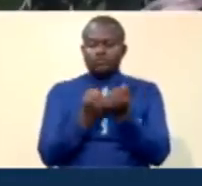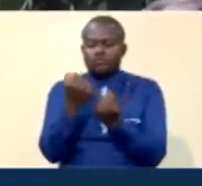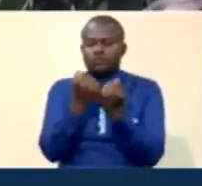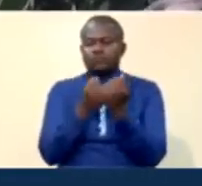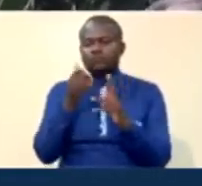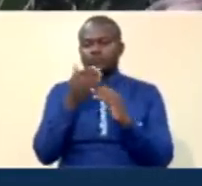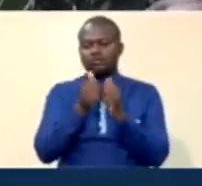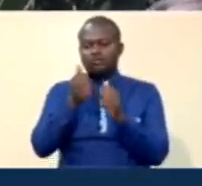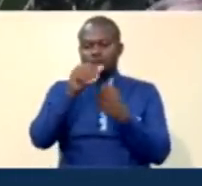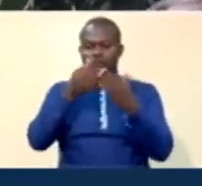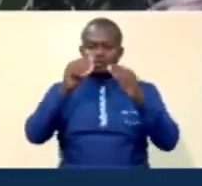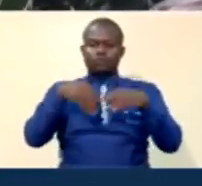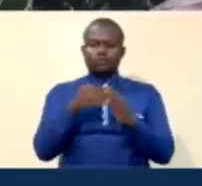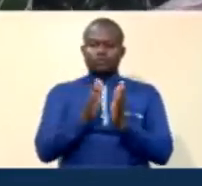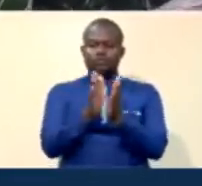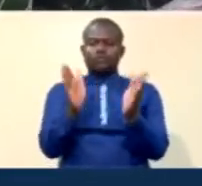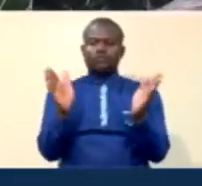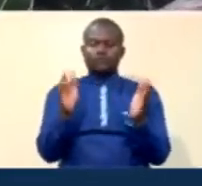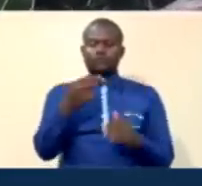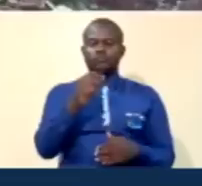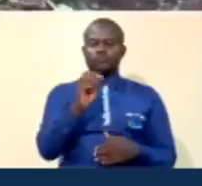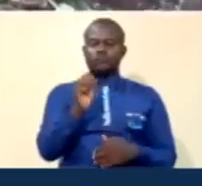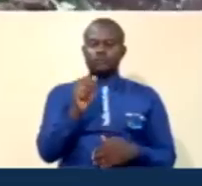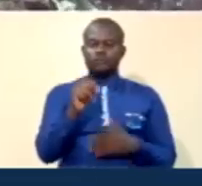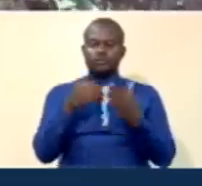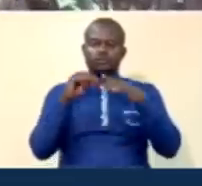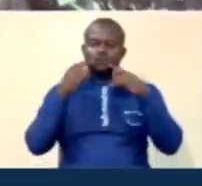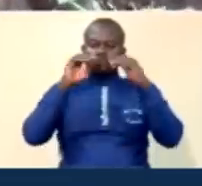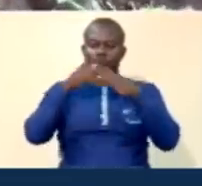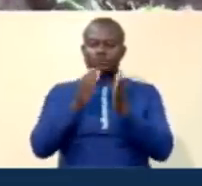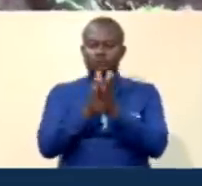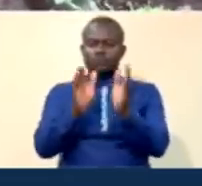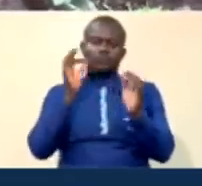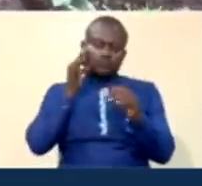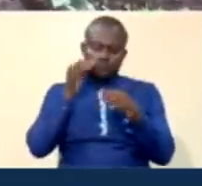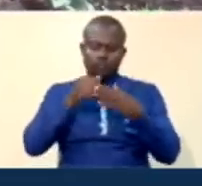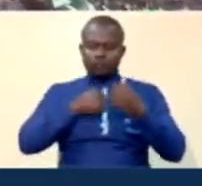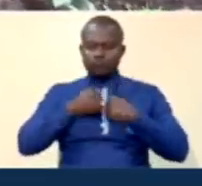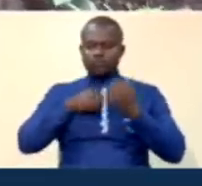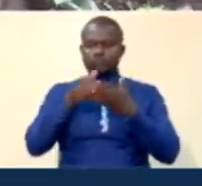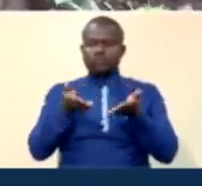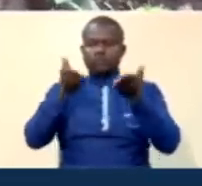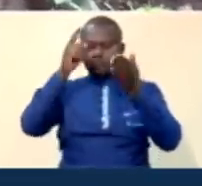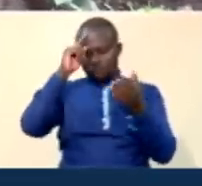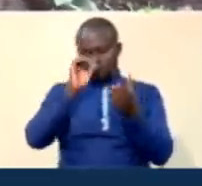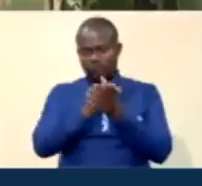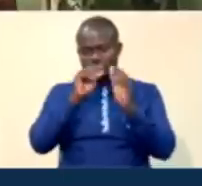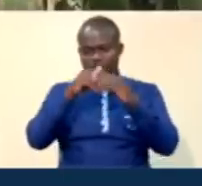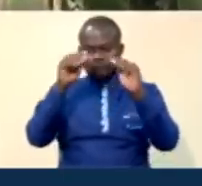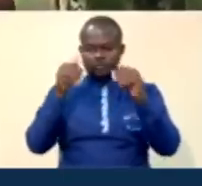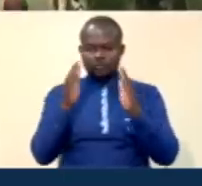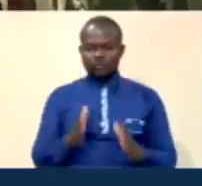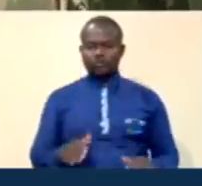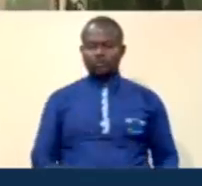isanzwe hagati yabo n'abahinzi muri rusange. Hitimana Martin avuga ko muri rusange imbuto nyarwanda zimaze kuzamura icyizere mu bahinzi.